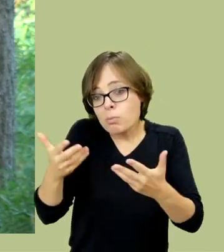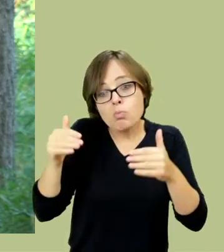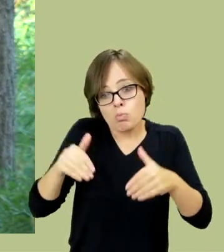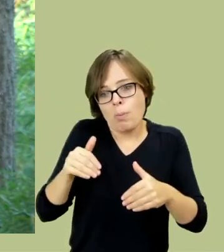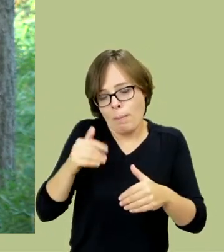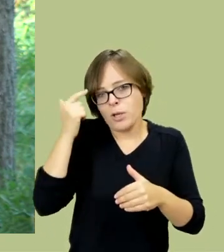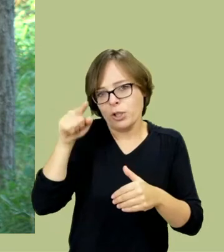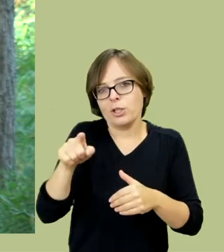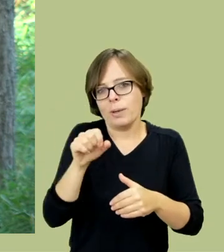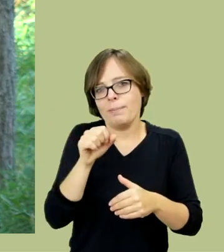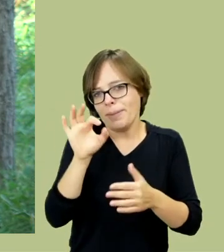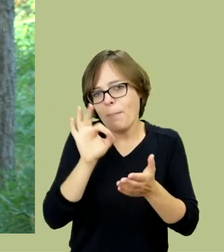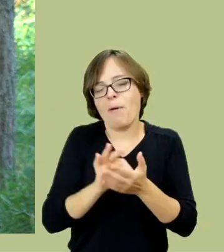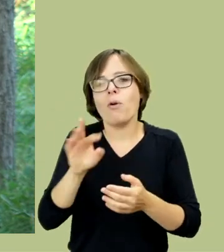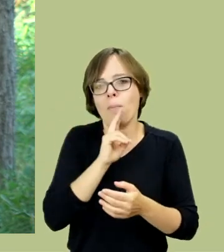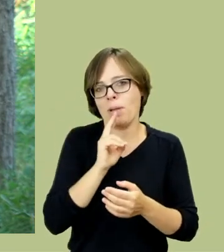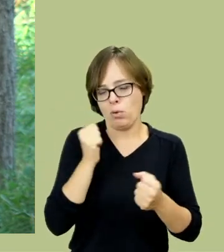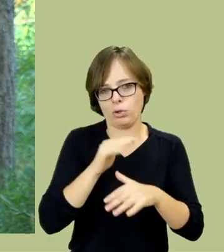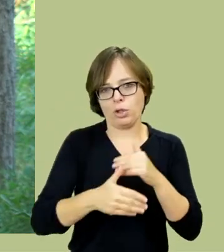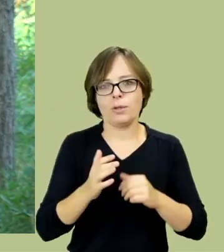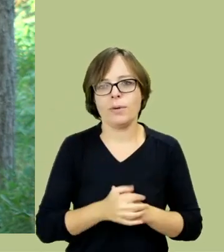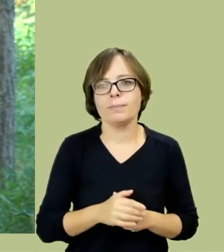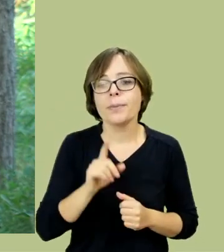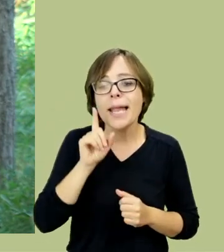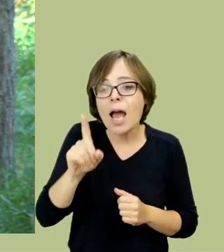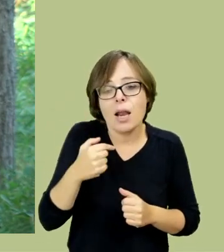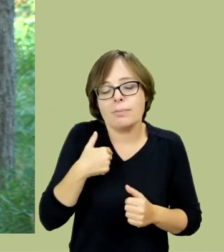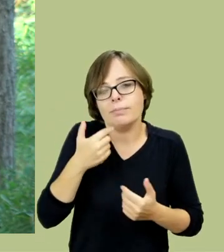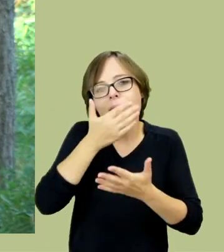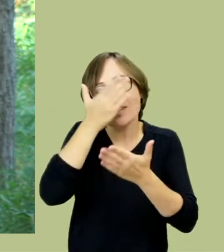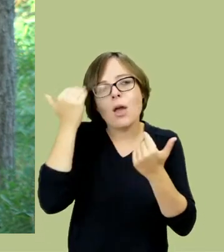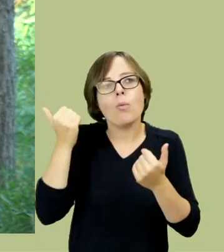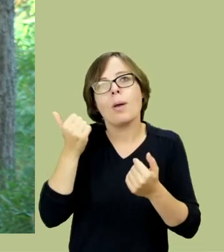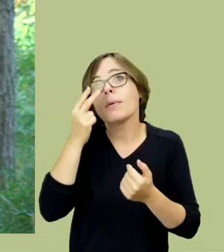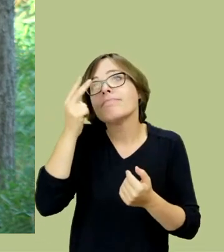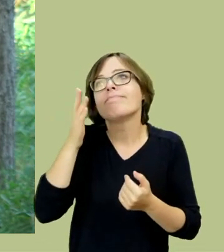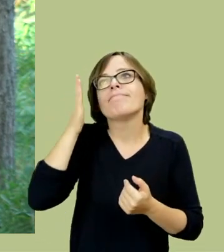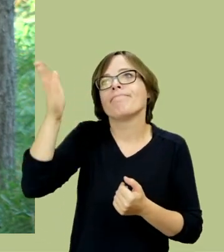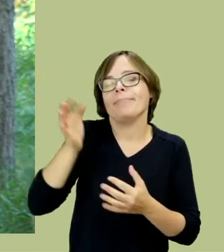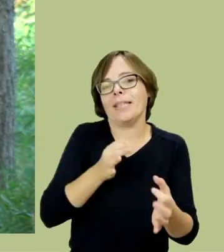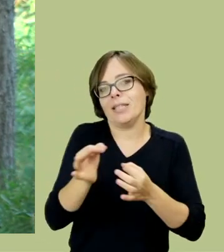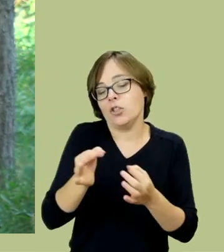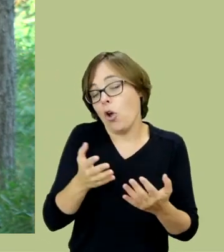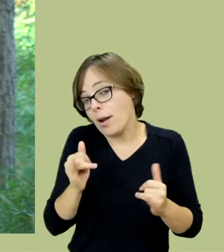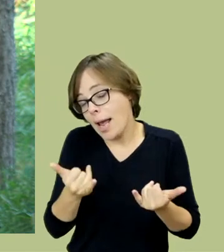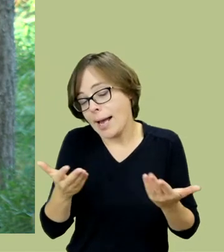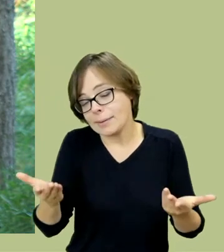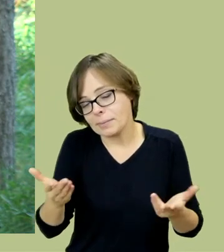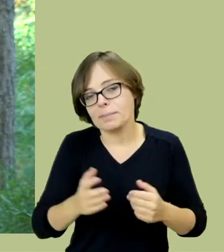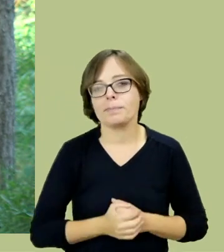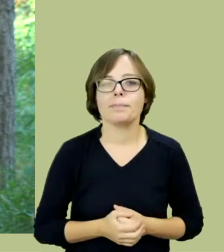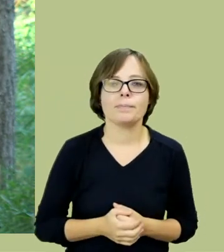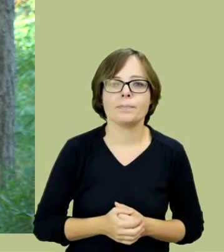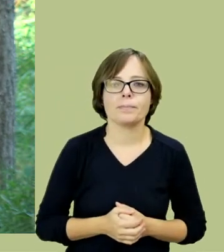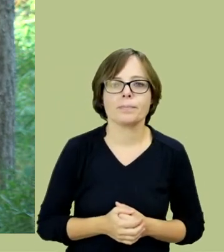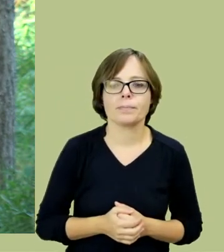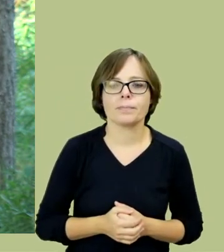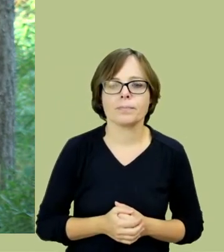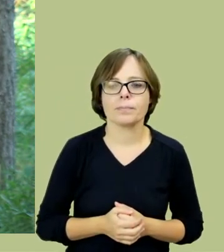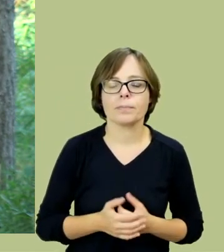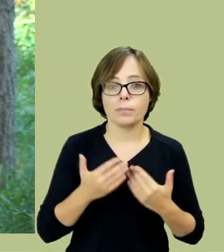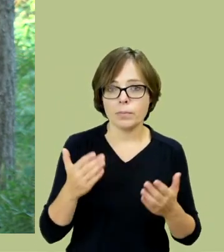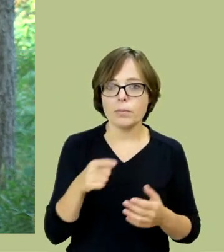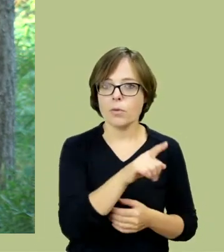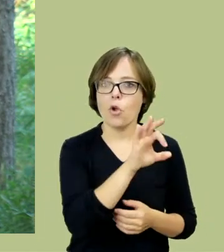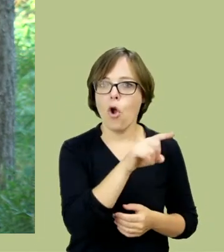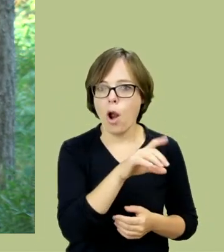przeszczęśliwa. Ale nie umiemy zajrzeć w przyszłość historii. Natomiast kiedy Ola